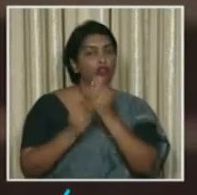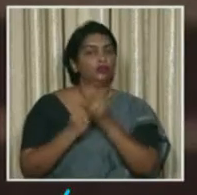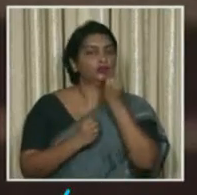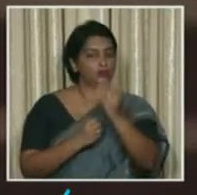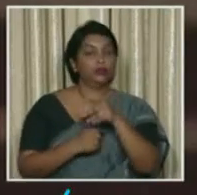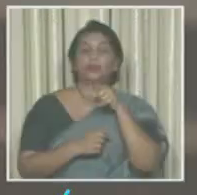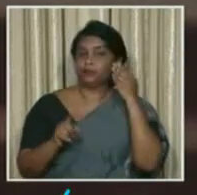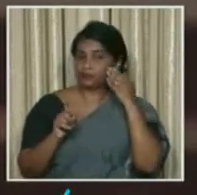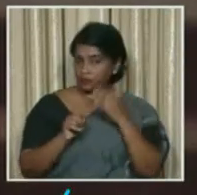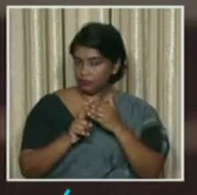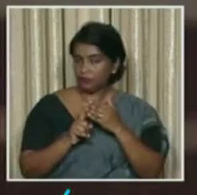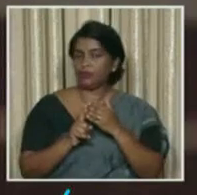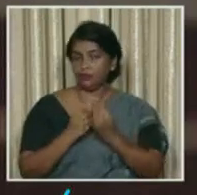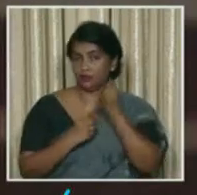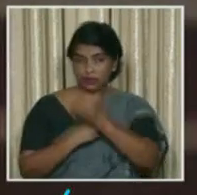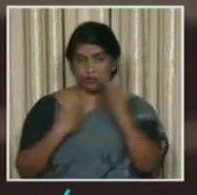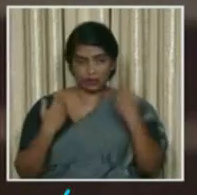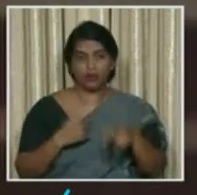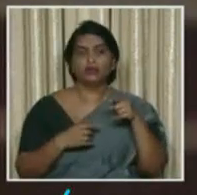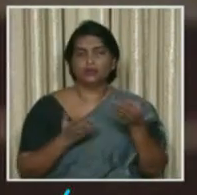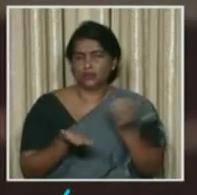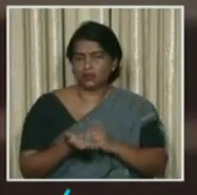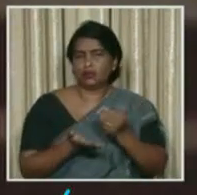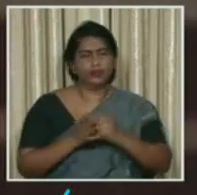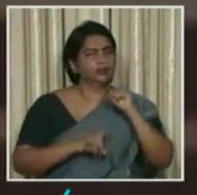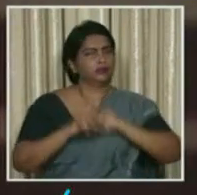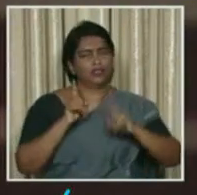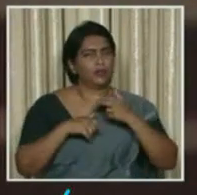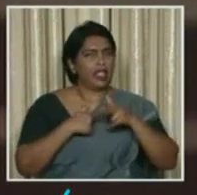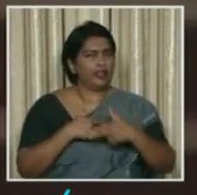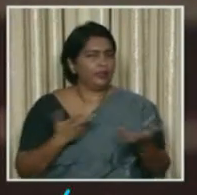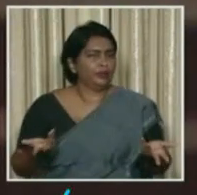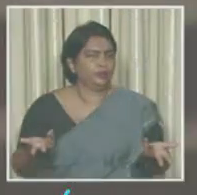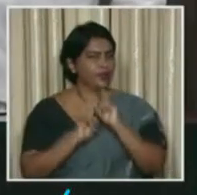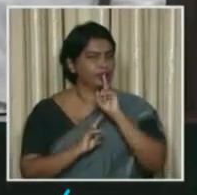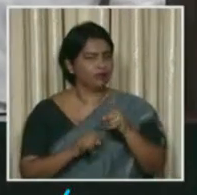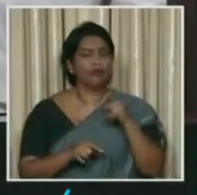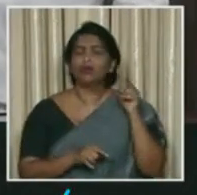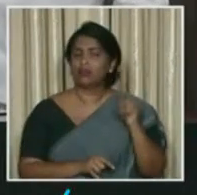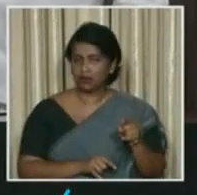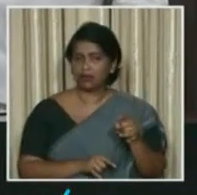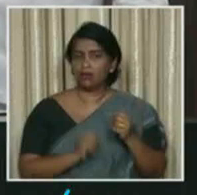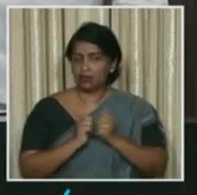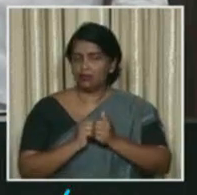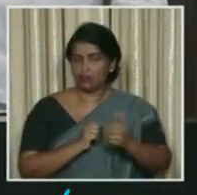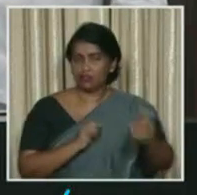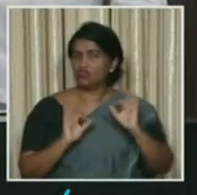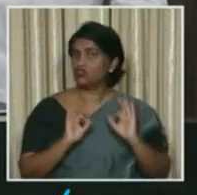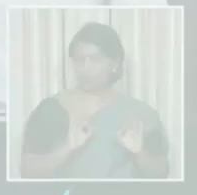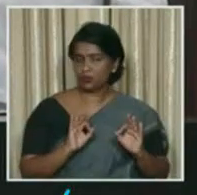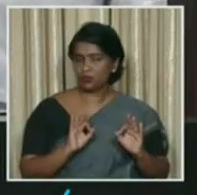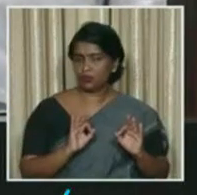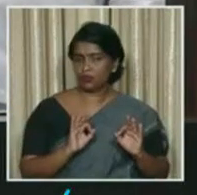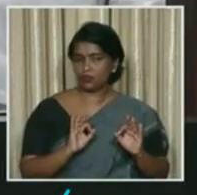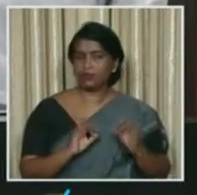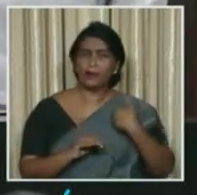දැන් මේ සම්බන්ධව දුන්නයින් පස්සේ තව තවත් කතා කරන්නේ කුමන හේතුවක් නිසාද කියලා අපි දන්නේ නැහැ. ඒකට පියවරක් දැන් ගන්න සූදානම් කරලා